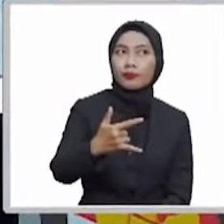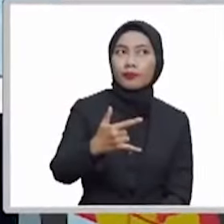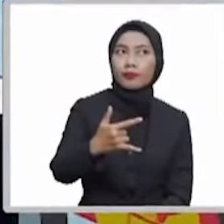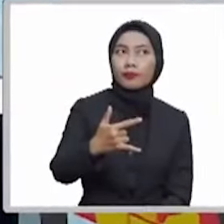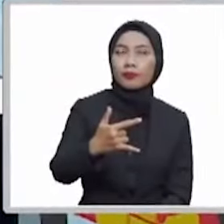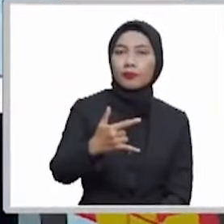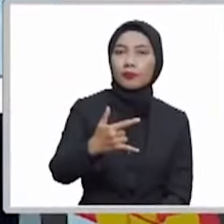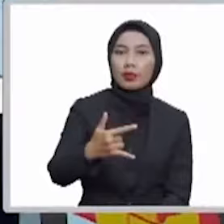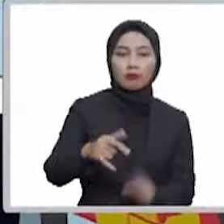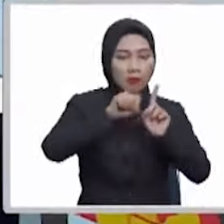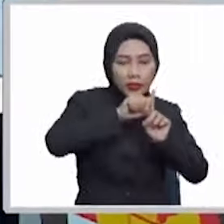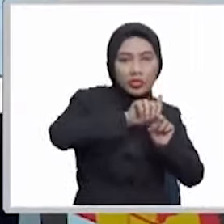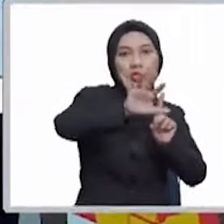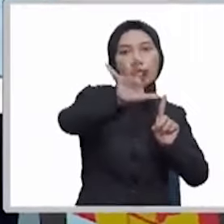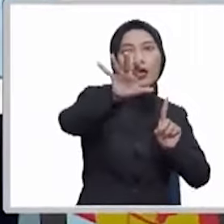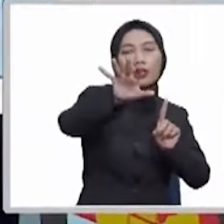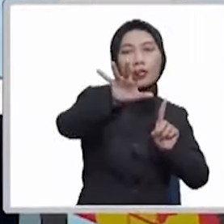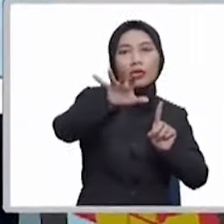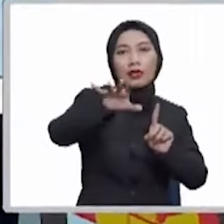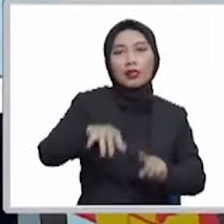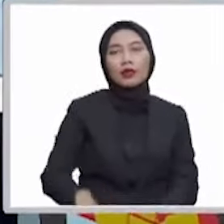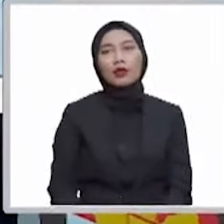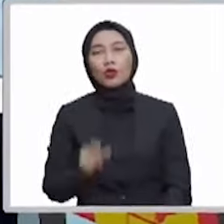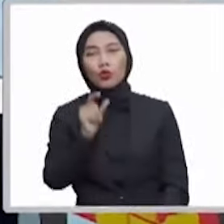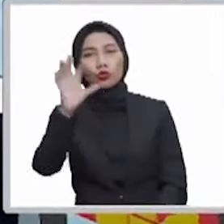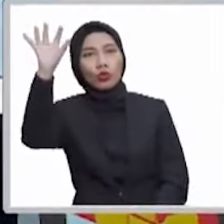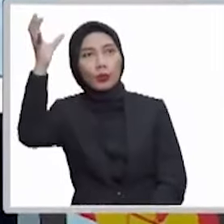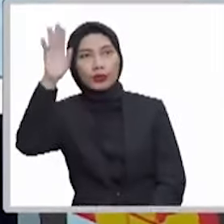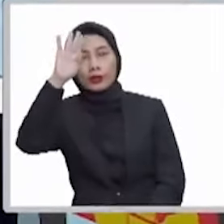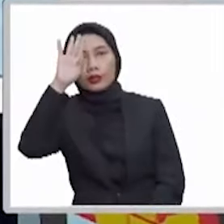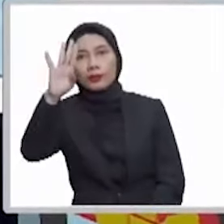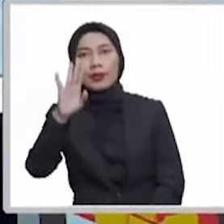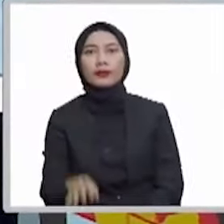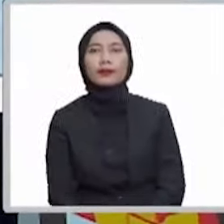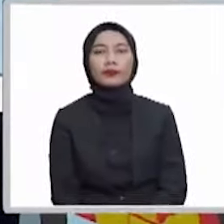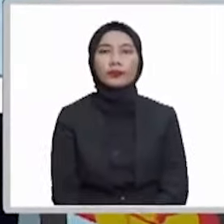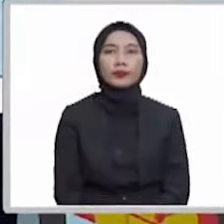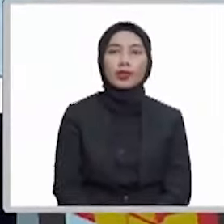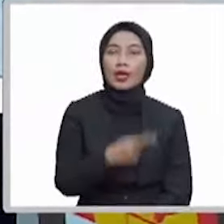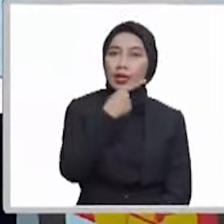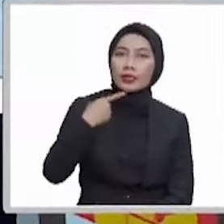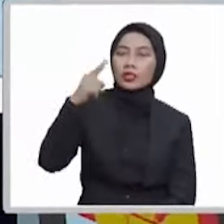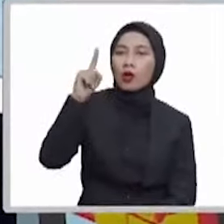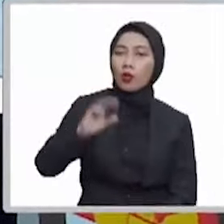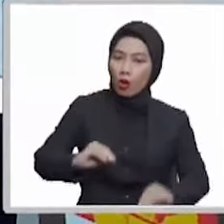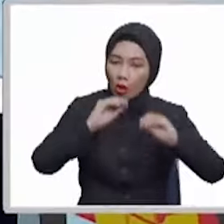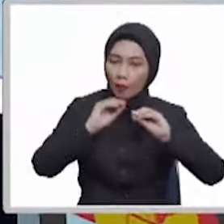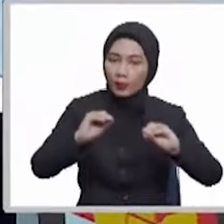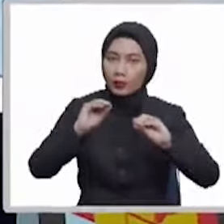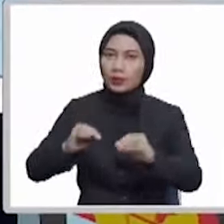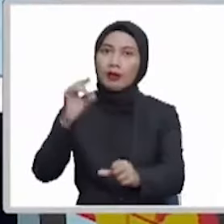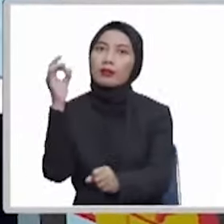memancarkan sinar untuk Banten ke depan. Insya Allah pendidikan pun kami akan gratiskan